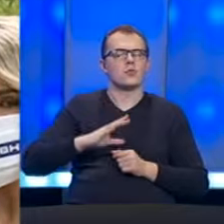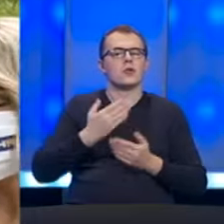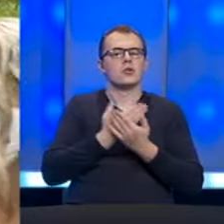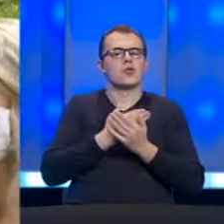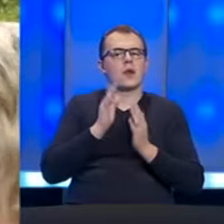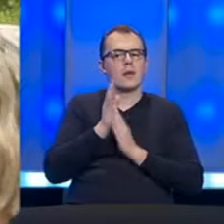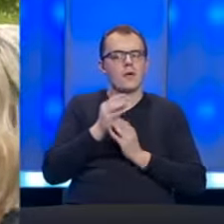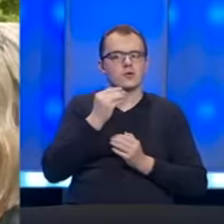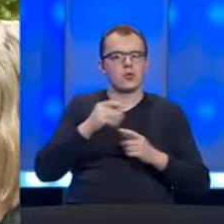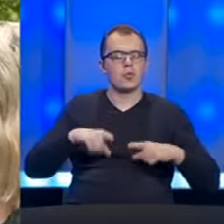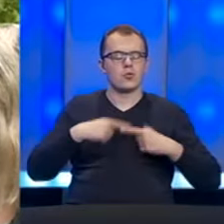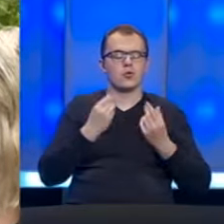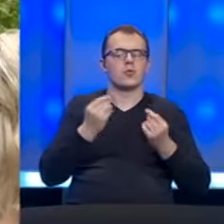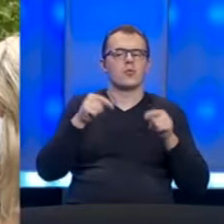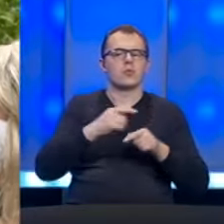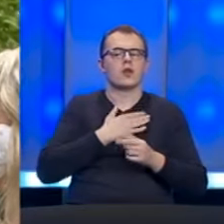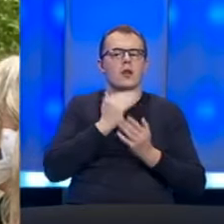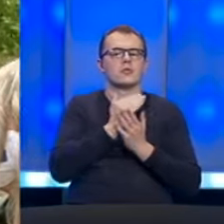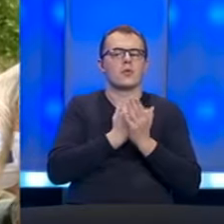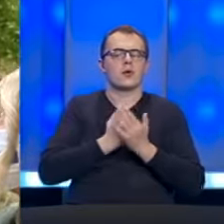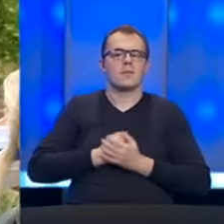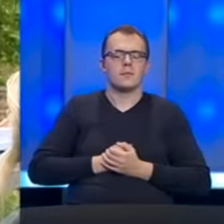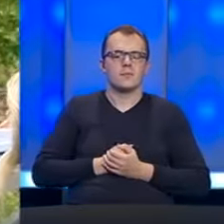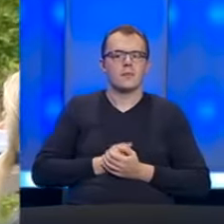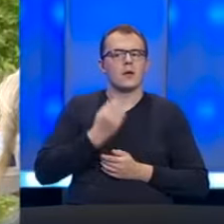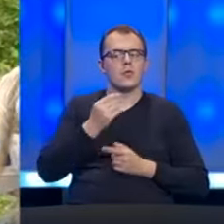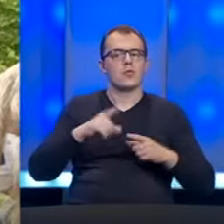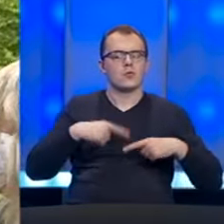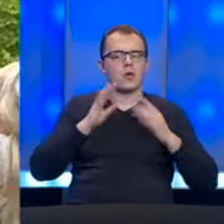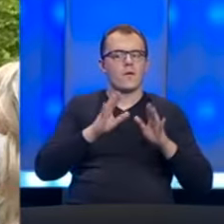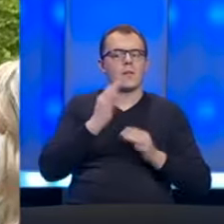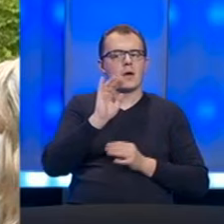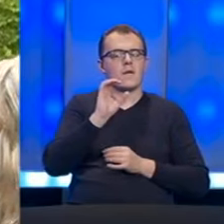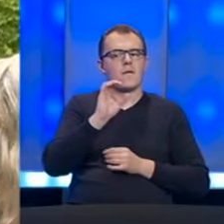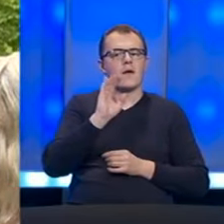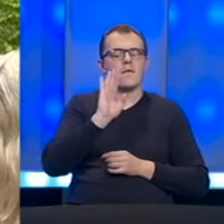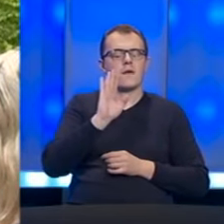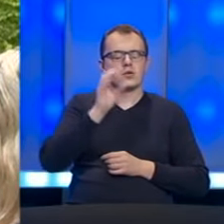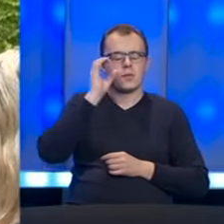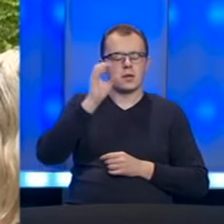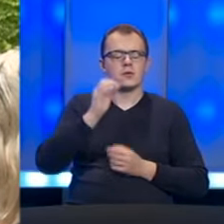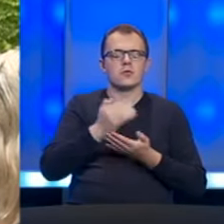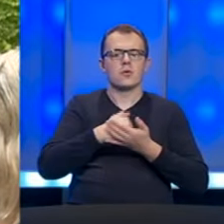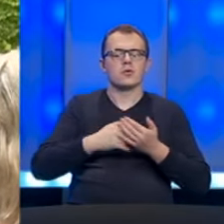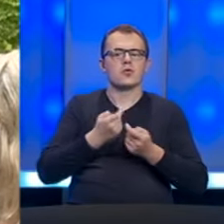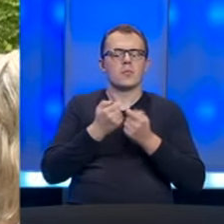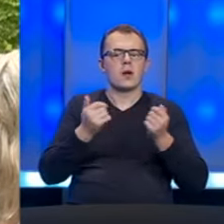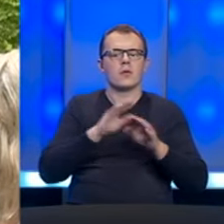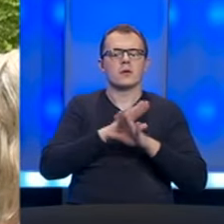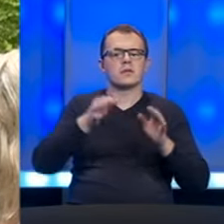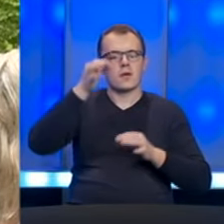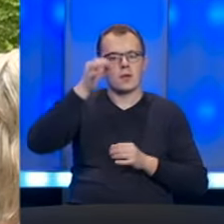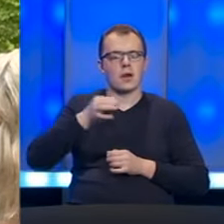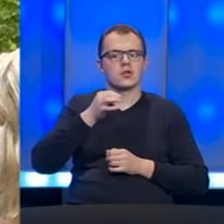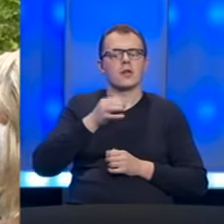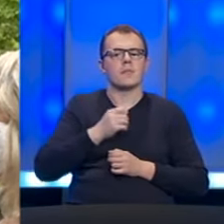Zoran Jovanović. Dobro vam jutro i dobrodošli u naš program. Dobro jutro vama i vašim gledaocima. Iskoristit ću priliku da svim građanima Bosne i Hercegovine